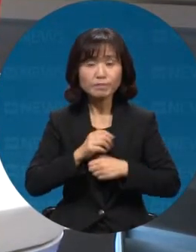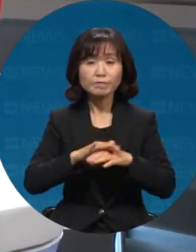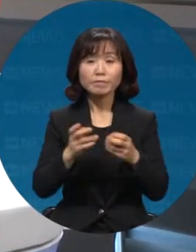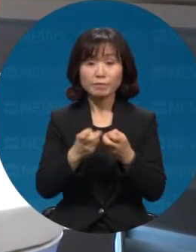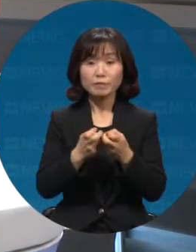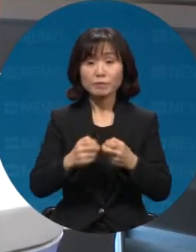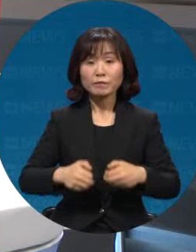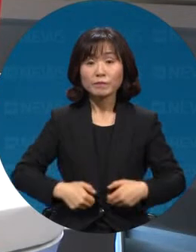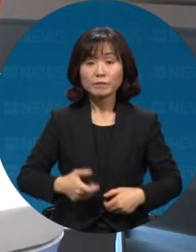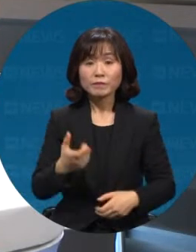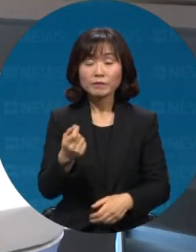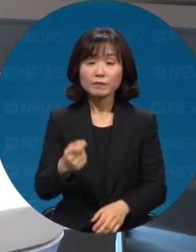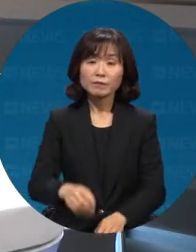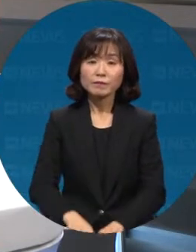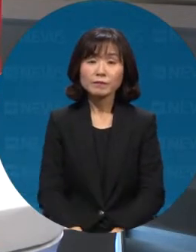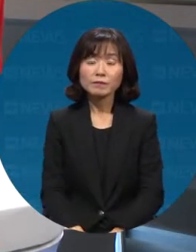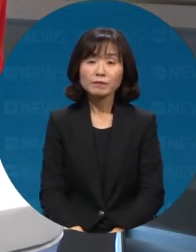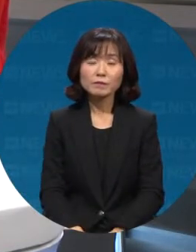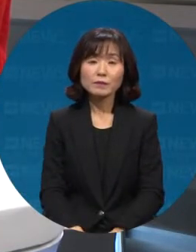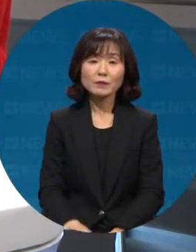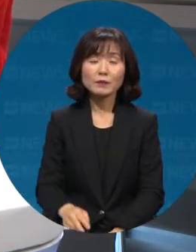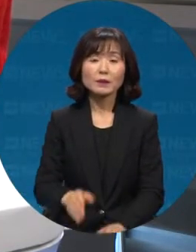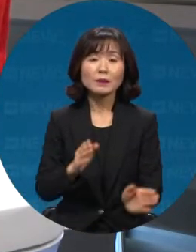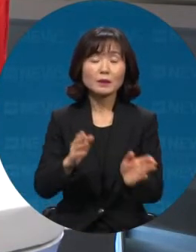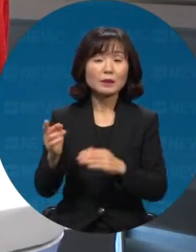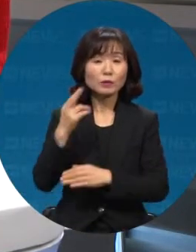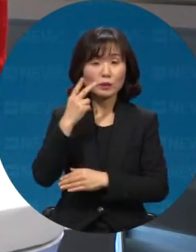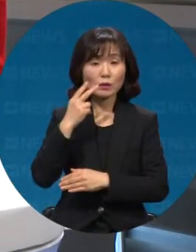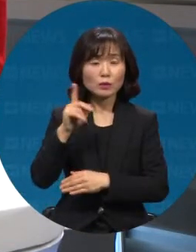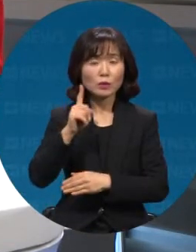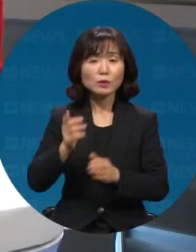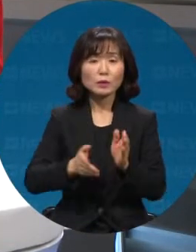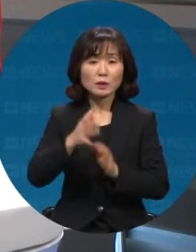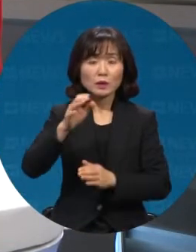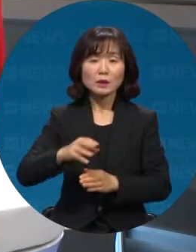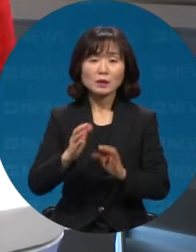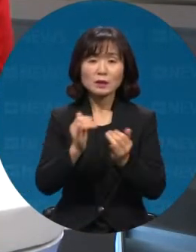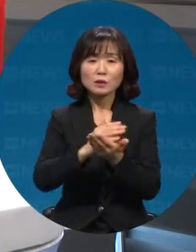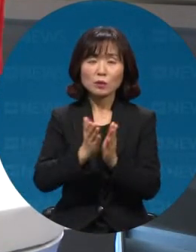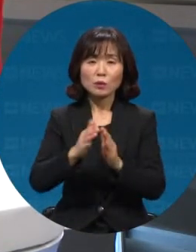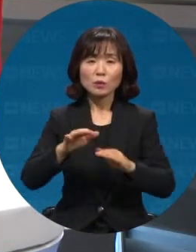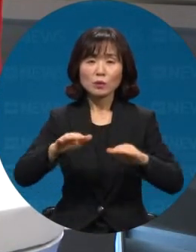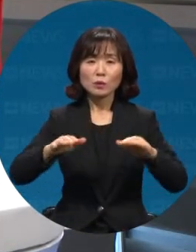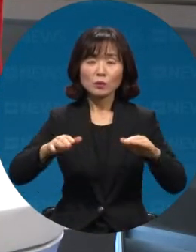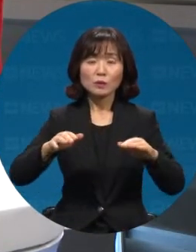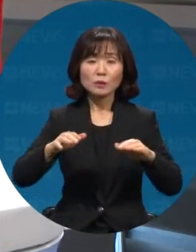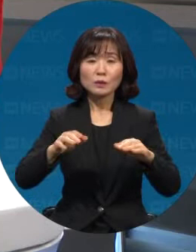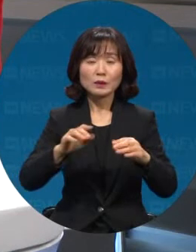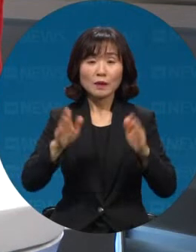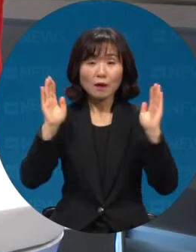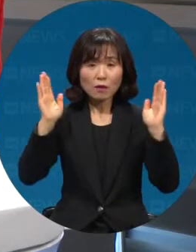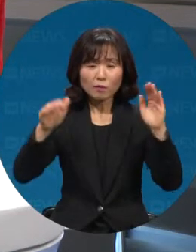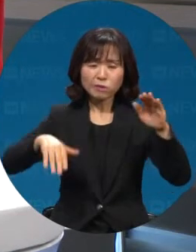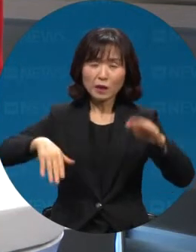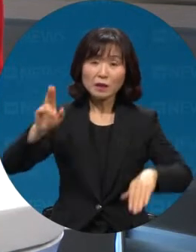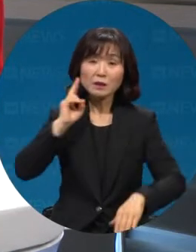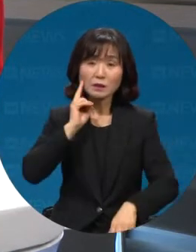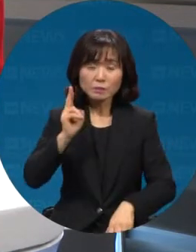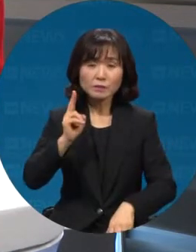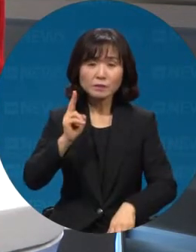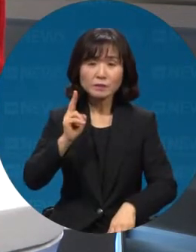보입니다 자 이런거 하면 이제 미국에서 최근 한 도시에서 인종 간의 학업 격차 이런 것들이 너무 심해 지다 보니까